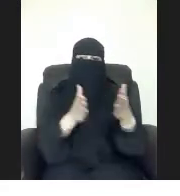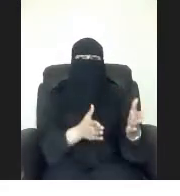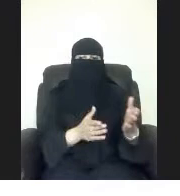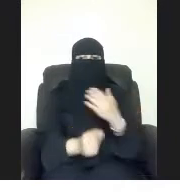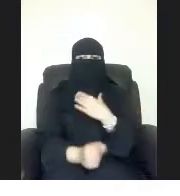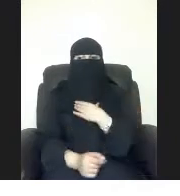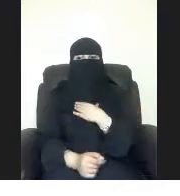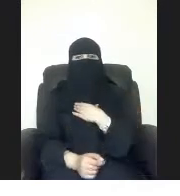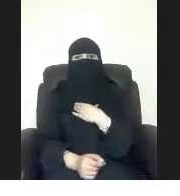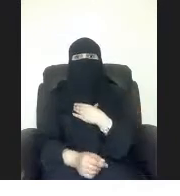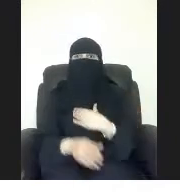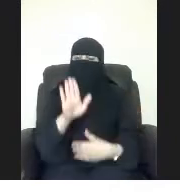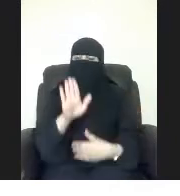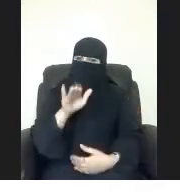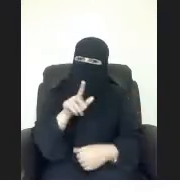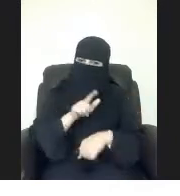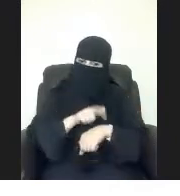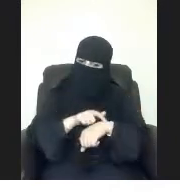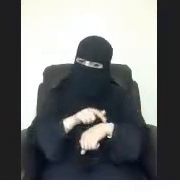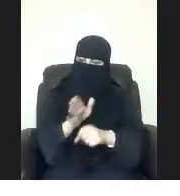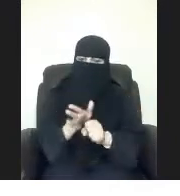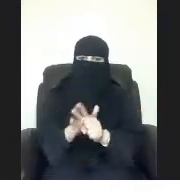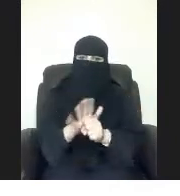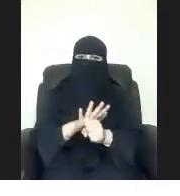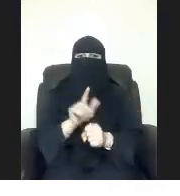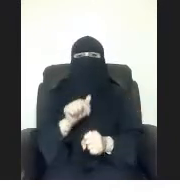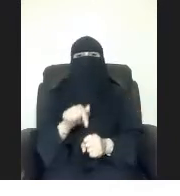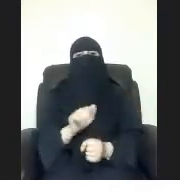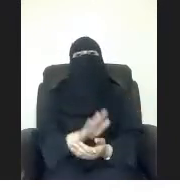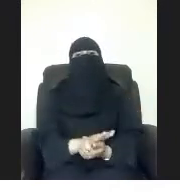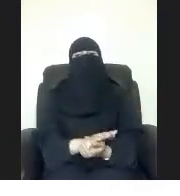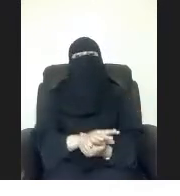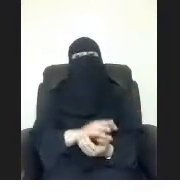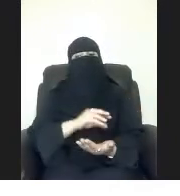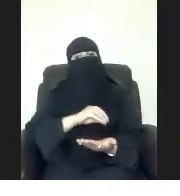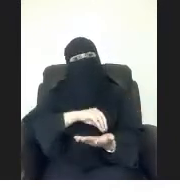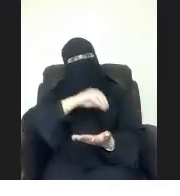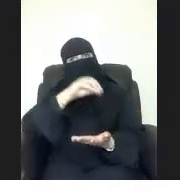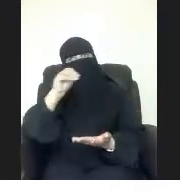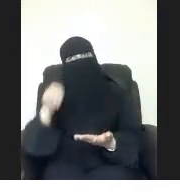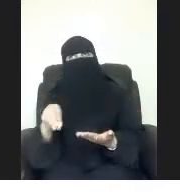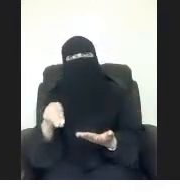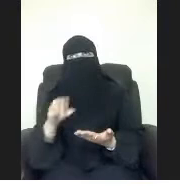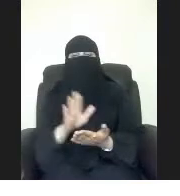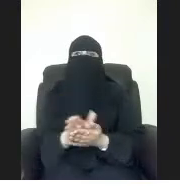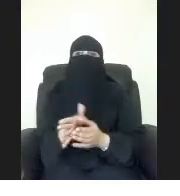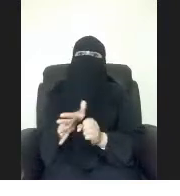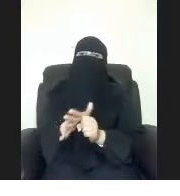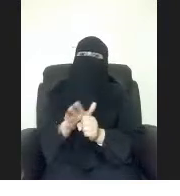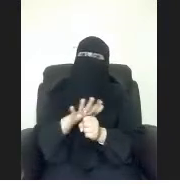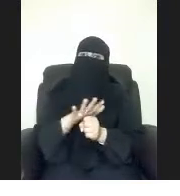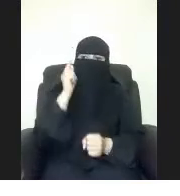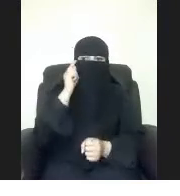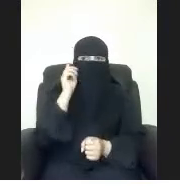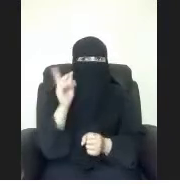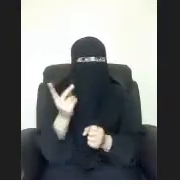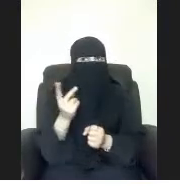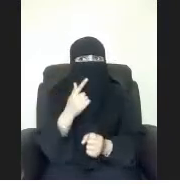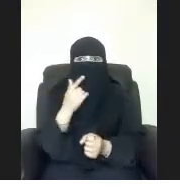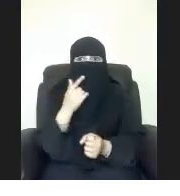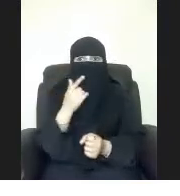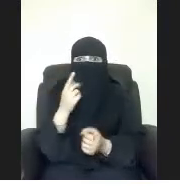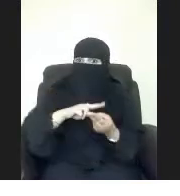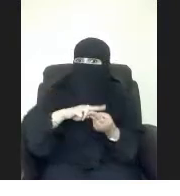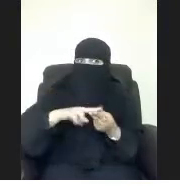خلال الجائحة كان التحول السريع إلى الفضاء الافتراضي هو الحل، وتم إيجاد حلول كثير لكثير من